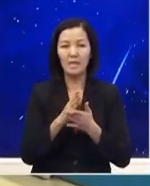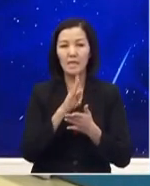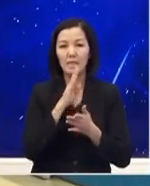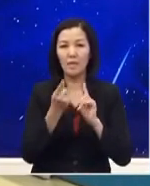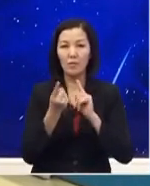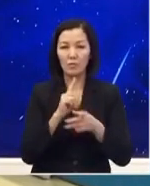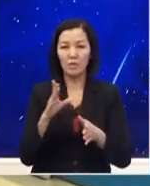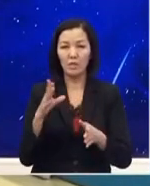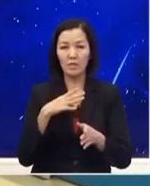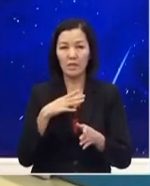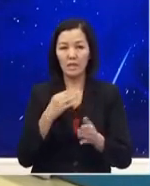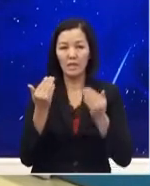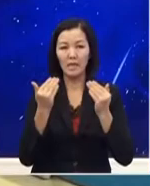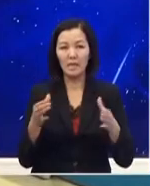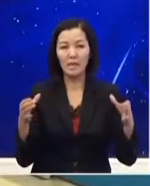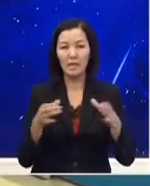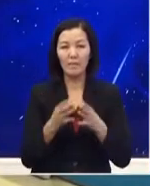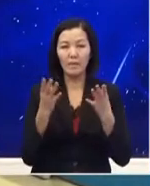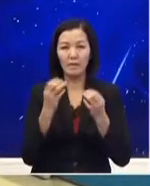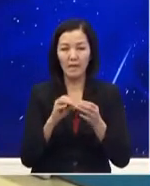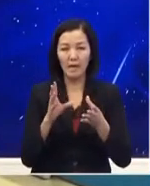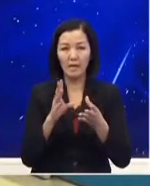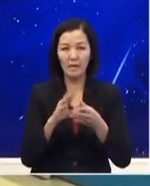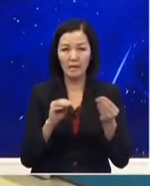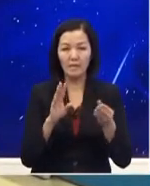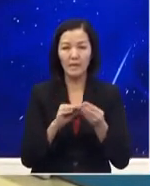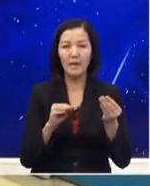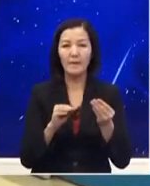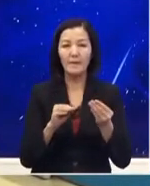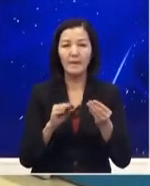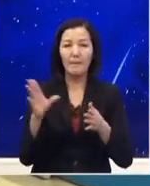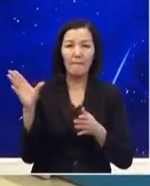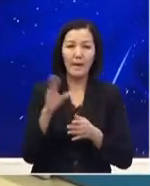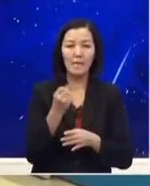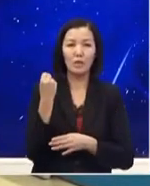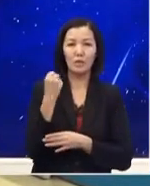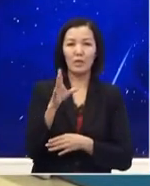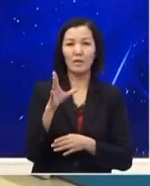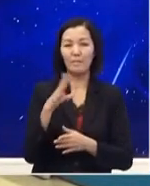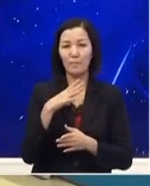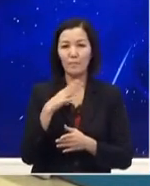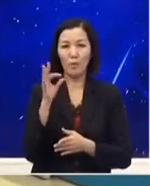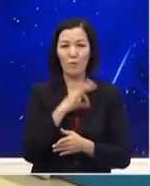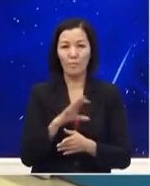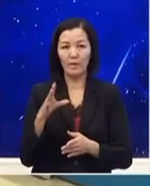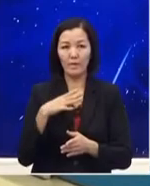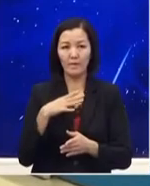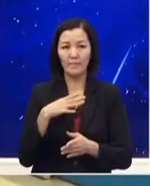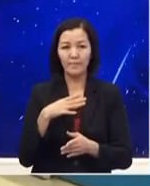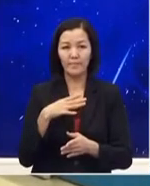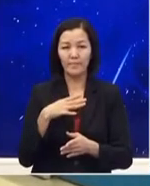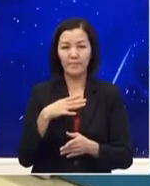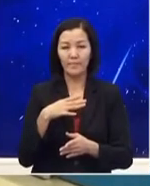өзгерістер жасады. Енді командамыз тағы да Құдай қаласа осы кезеңдердің барлығында жақсы ұпай жинап, жақсы жеңістермен